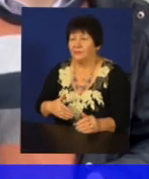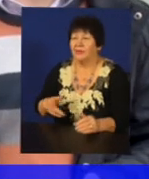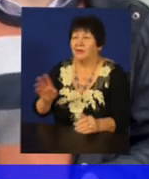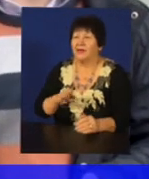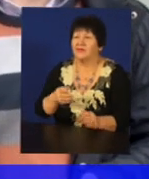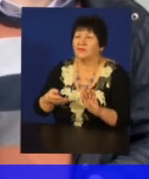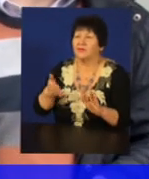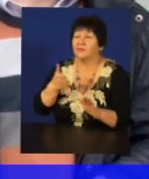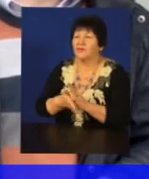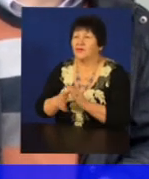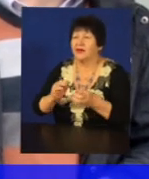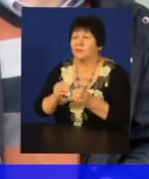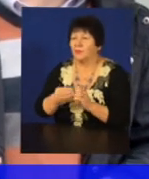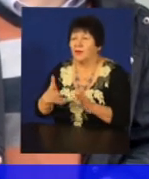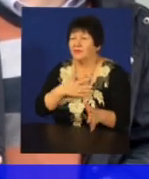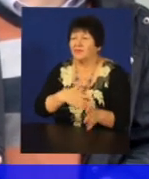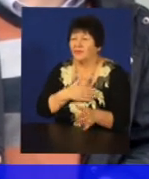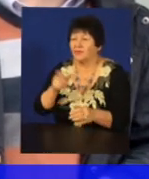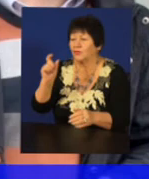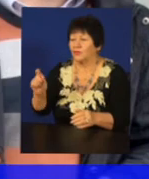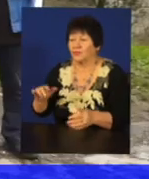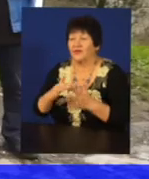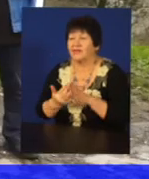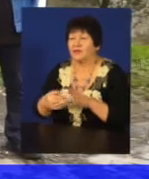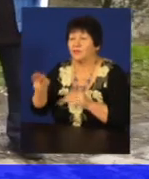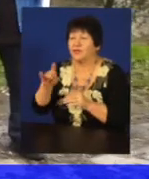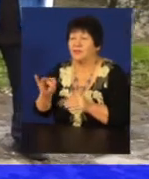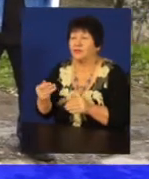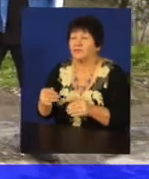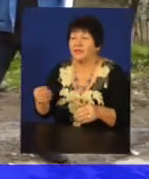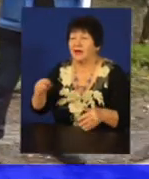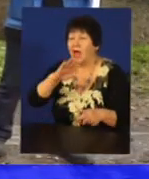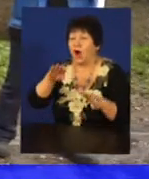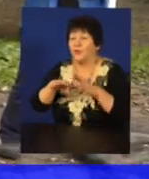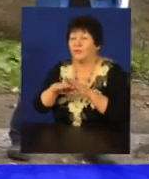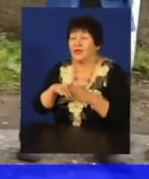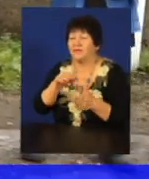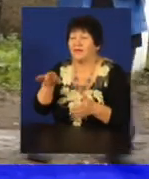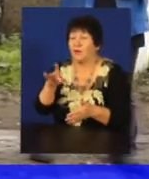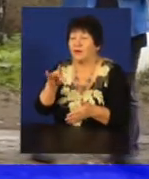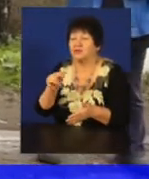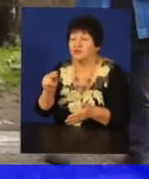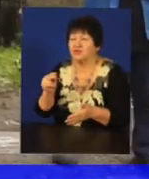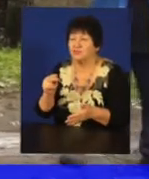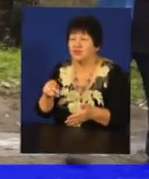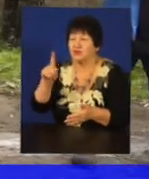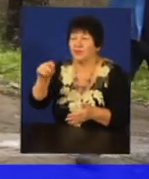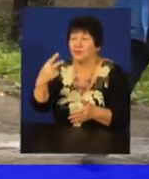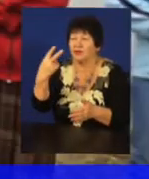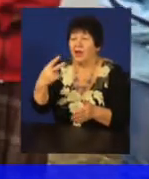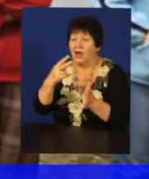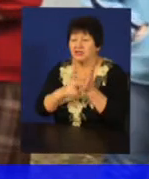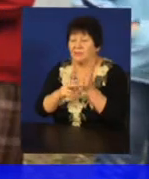soluționarea problemei a fost anevoioasă. Locuitorii satului Dimitrovca, din componența orașului Cimișlia, circa 170